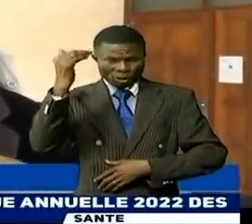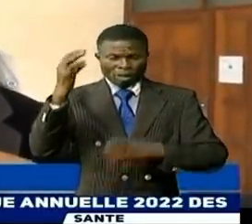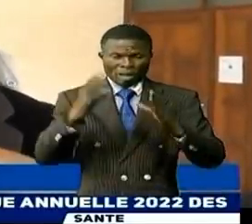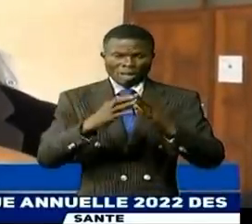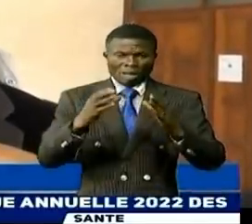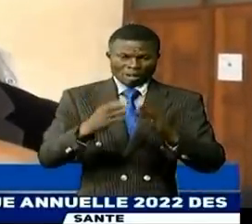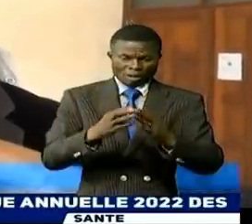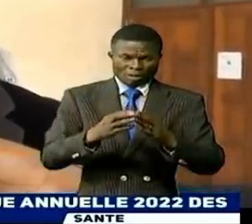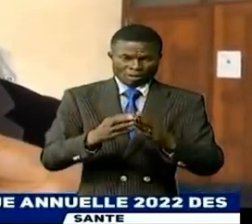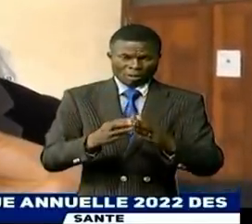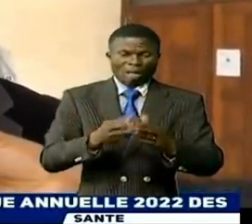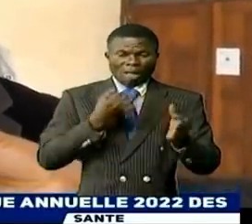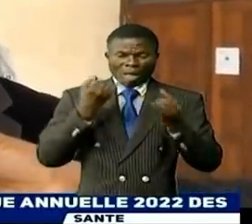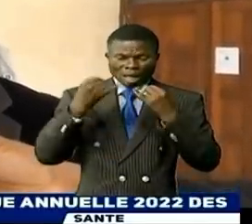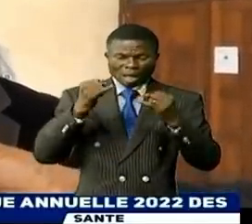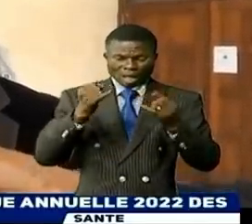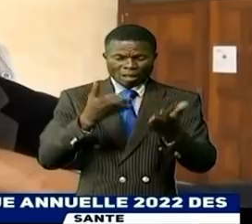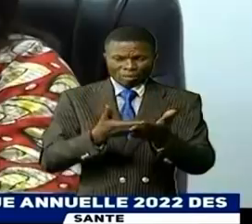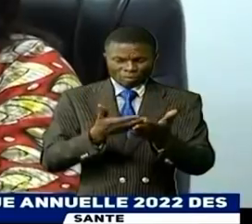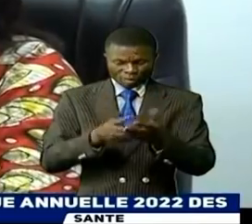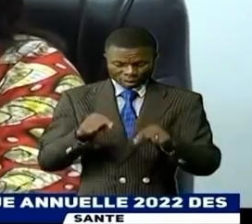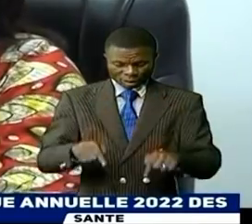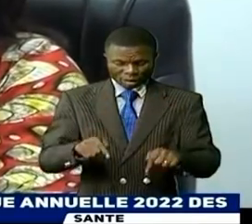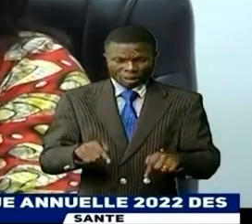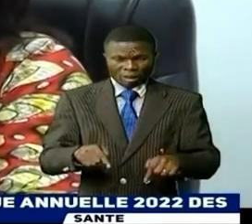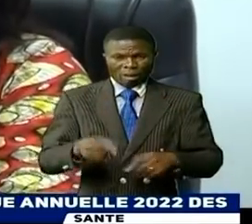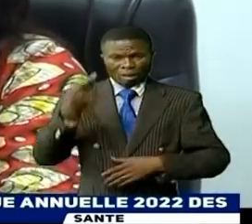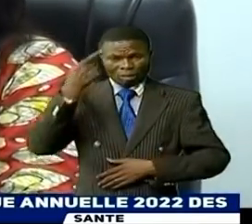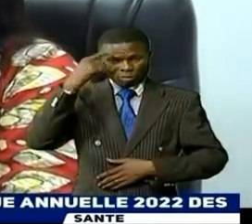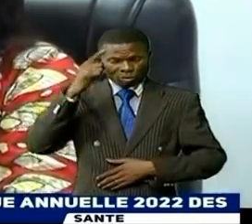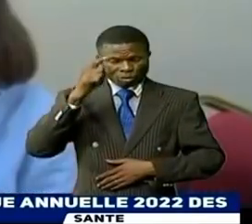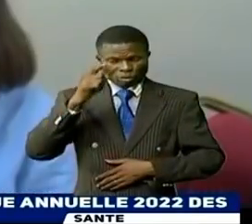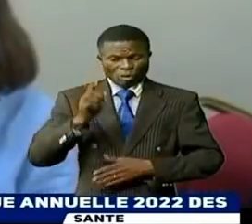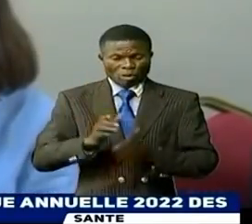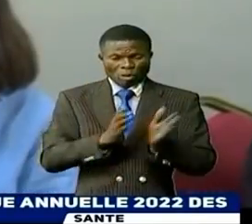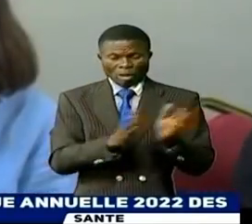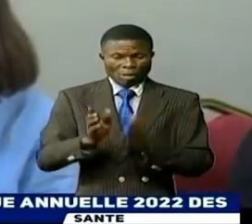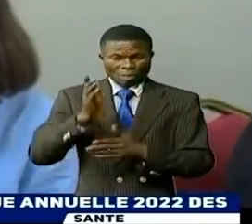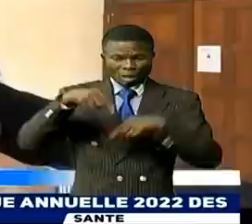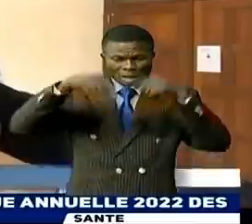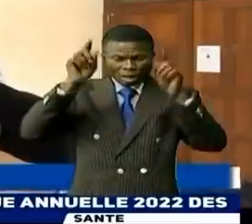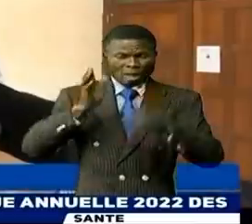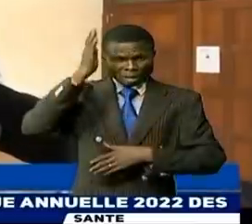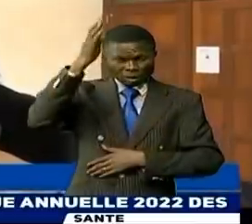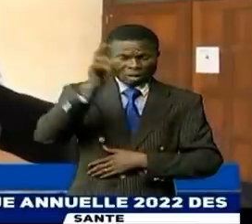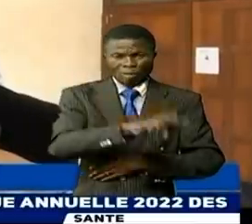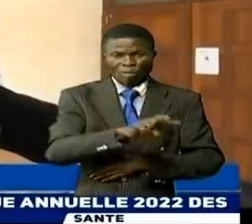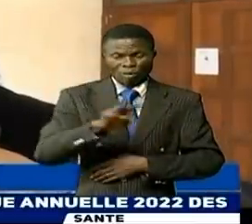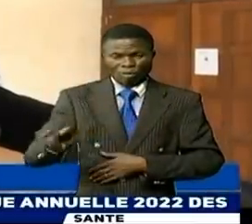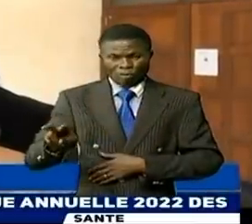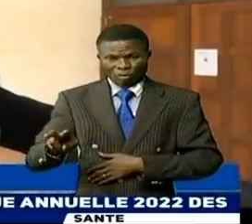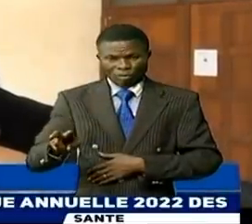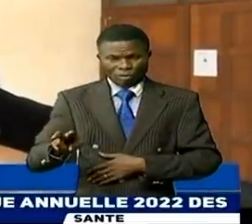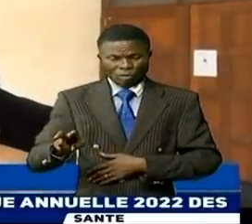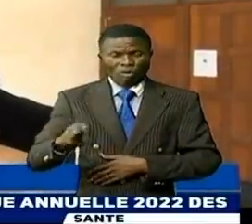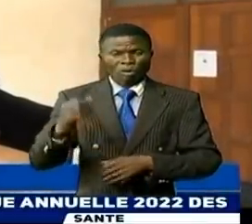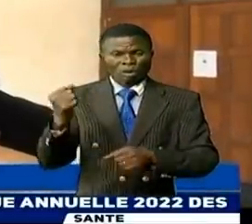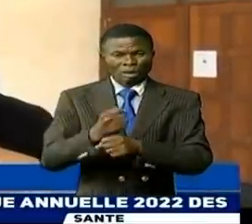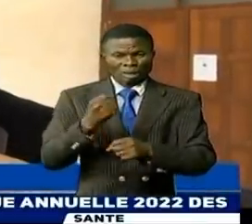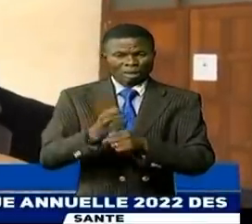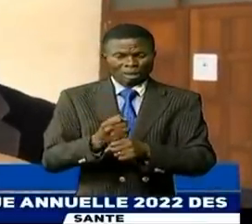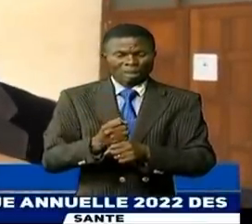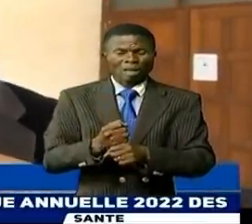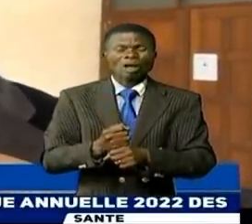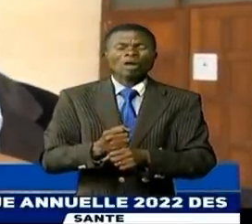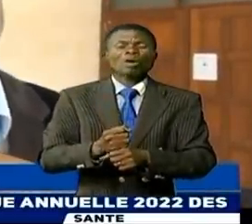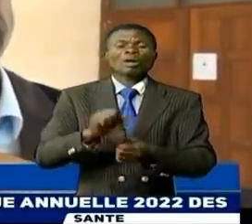soucis qu'on a eu, on tient ça maintenant pour projeter l'année 2022, force de ce qu'on aura tiré comme leçon